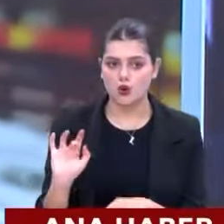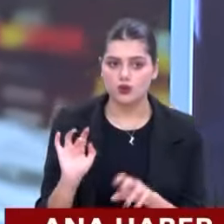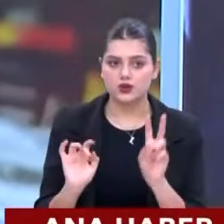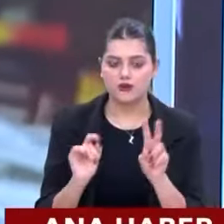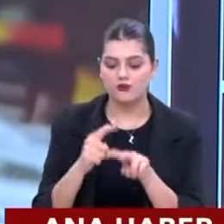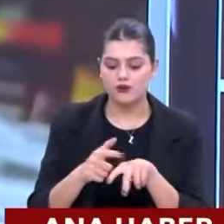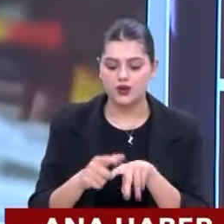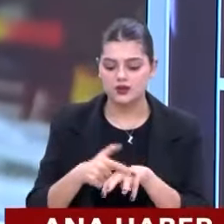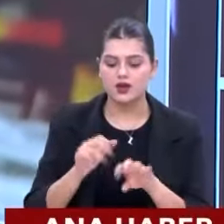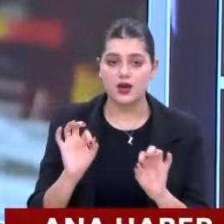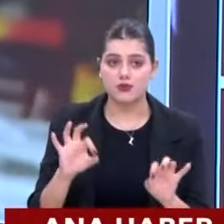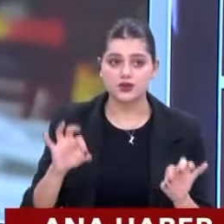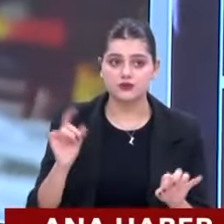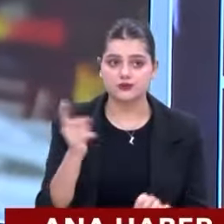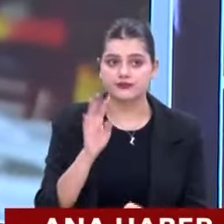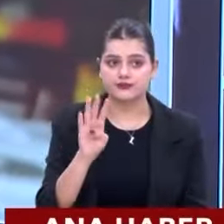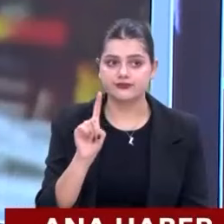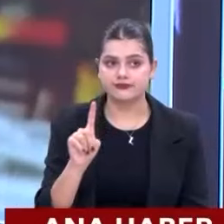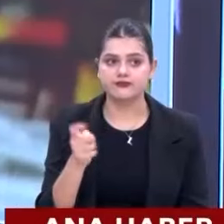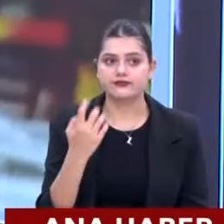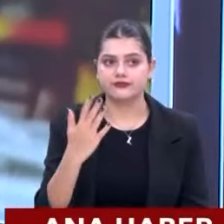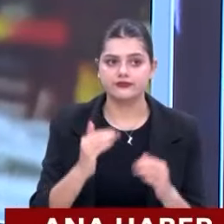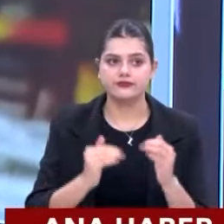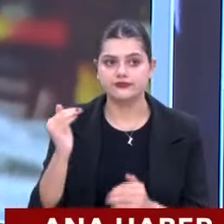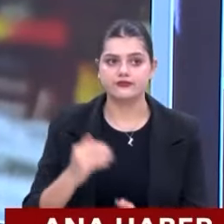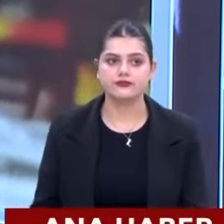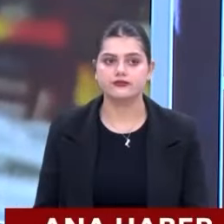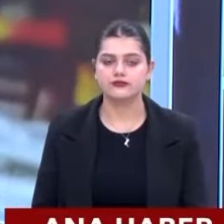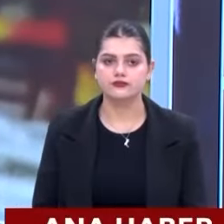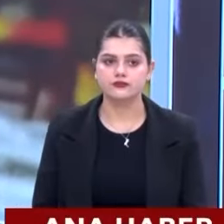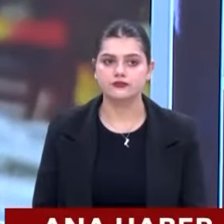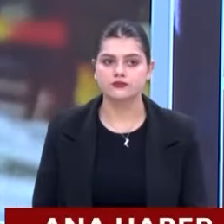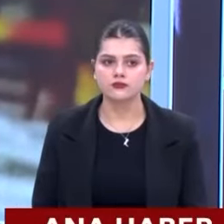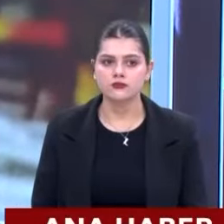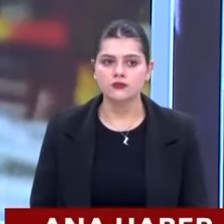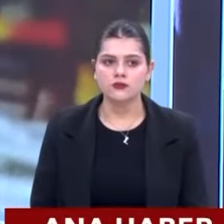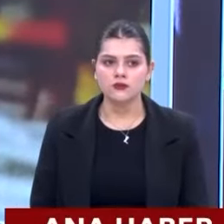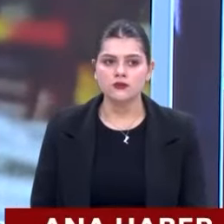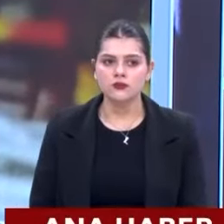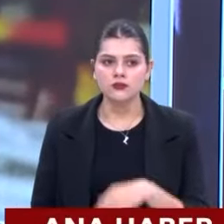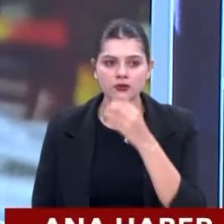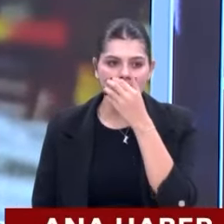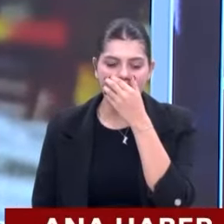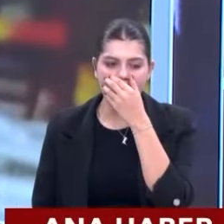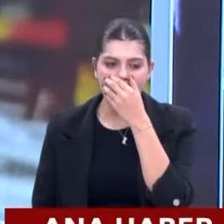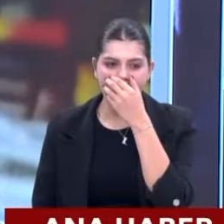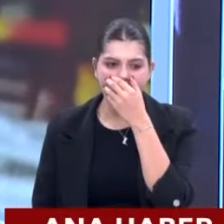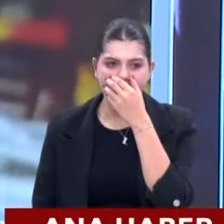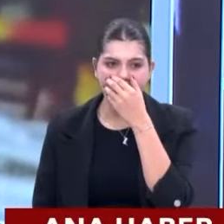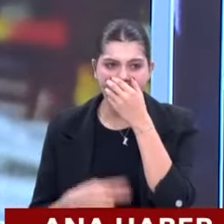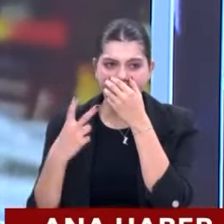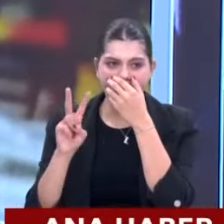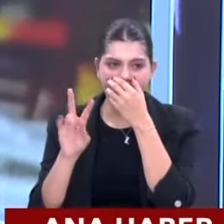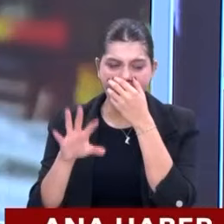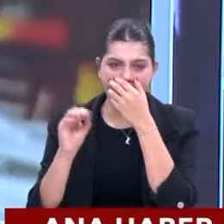programda, ancak şimdi %41.5'e yükseltildi. Yani enflasyon tahmini 2024 için.